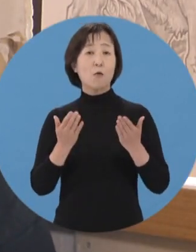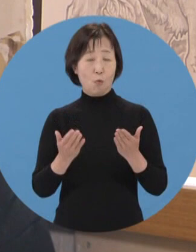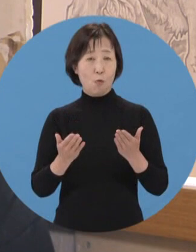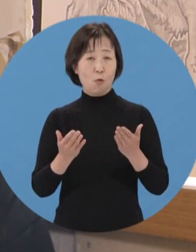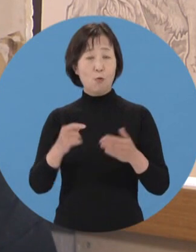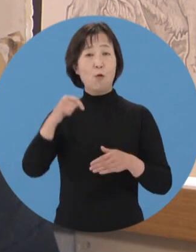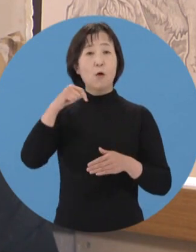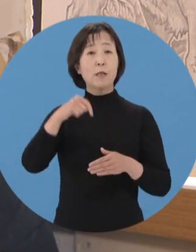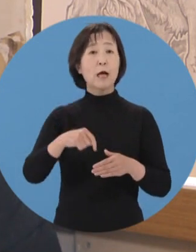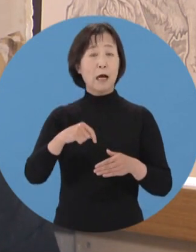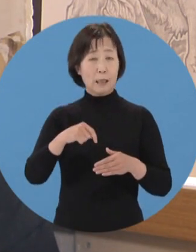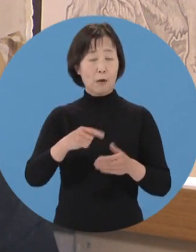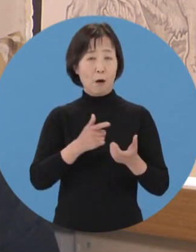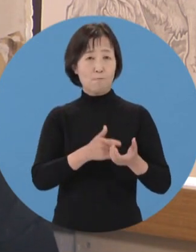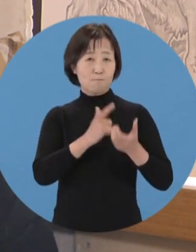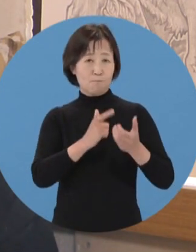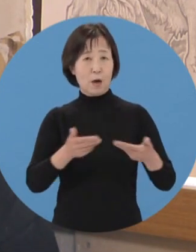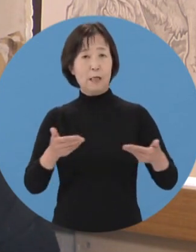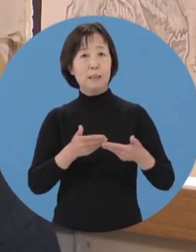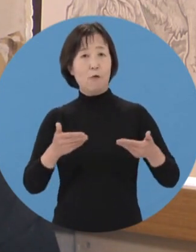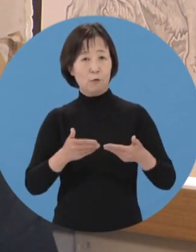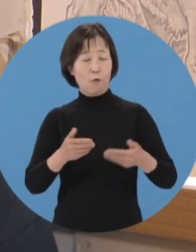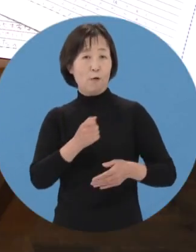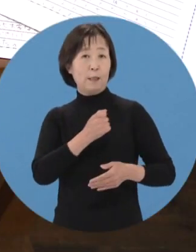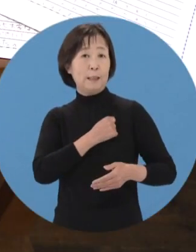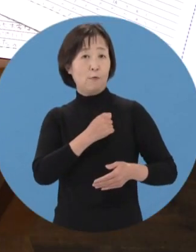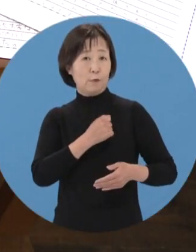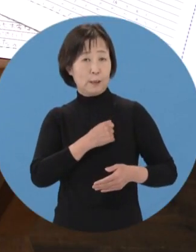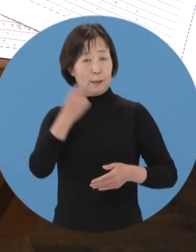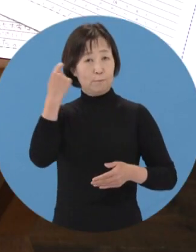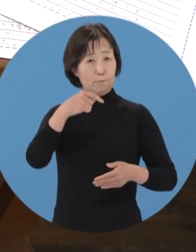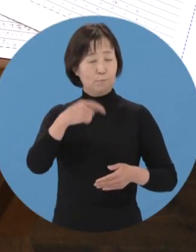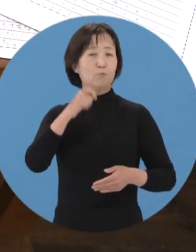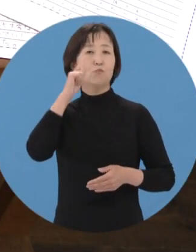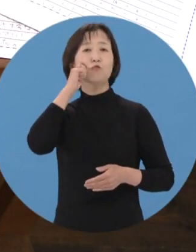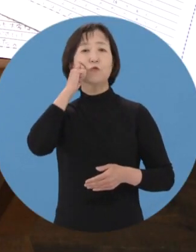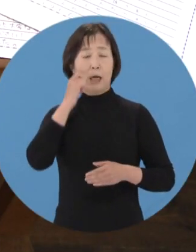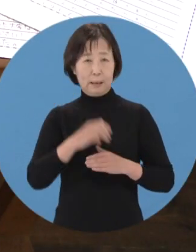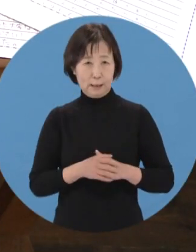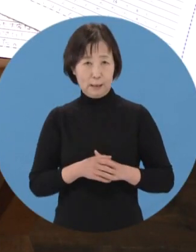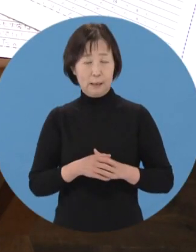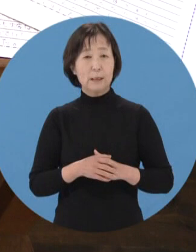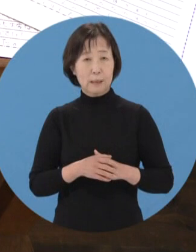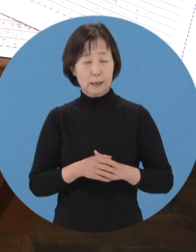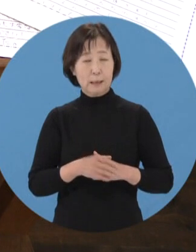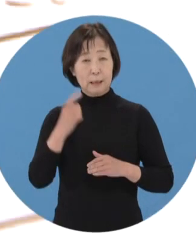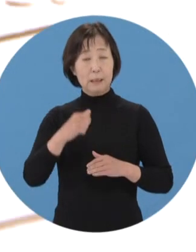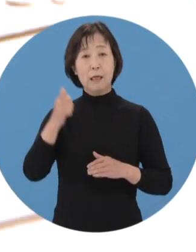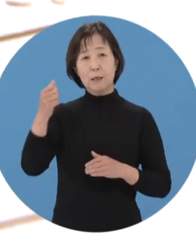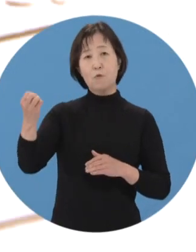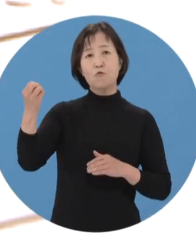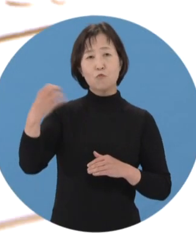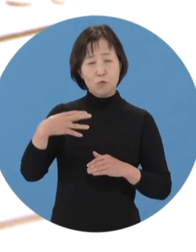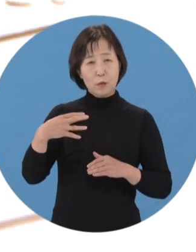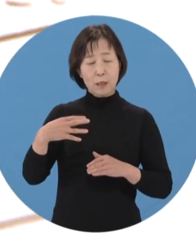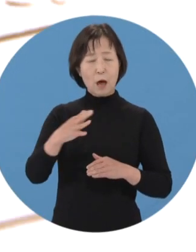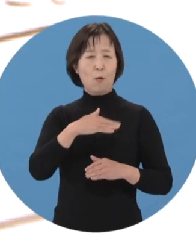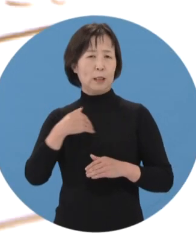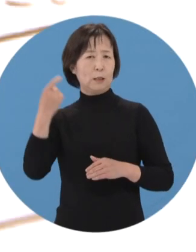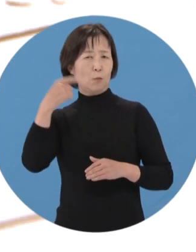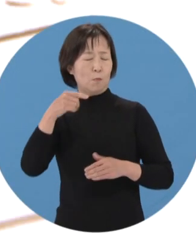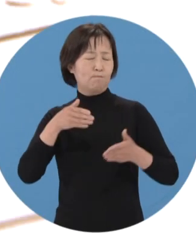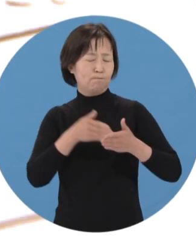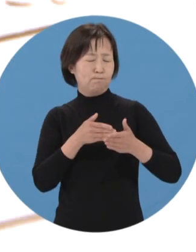習えることではないので、はい、学校の先生からも私たちはその命のことに対しては教えられないので、こ